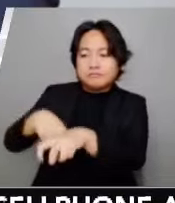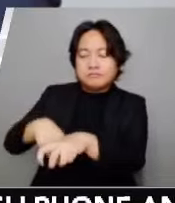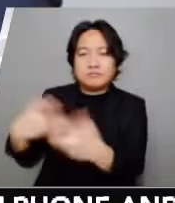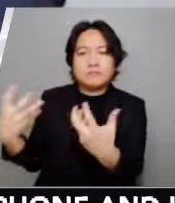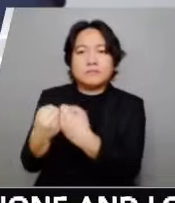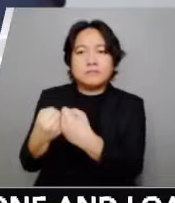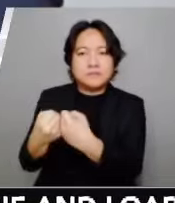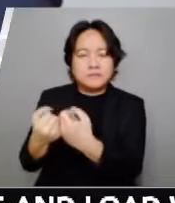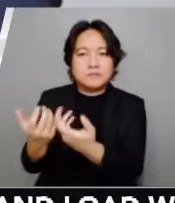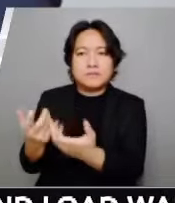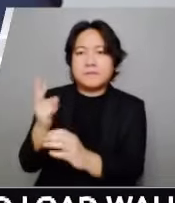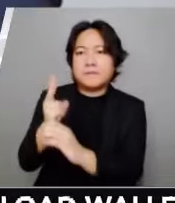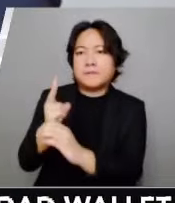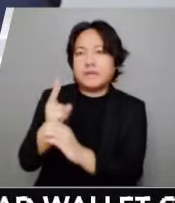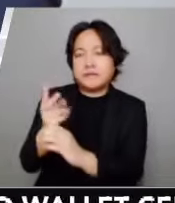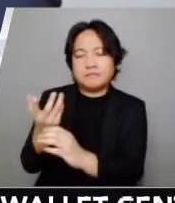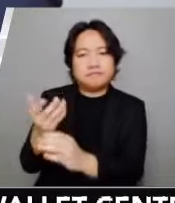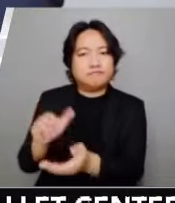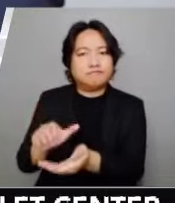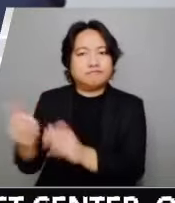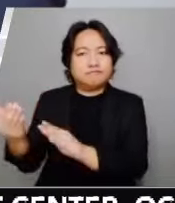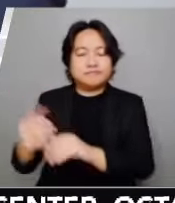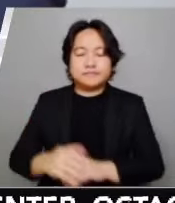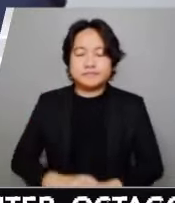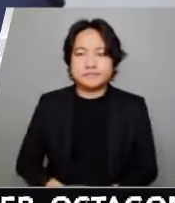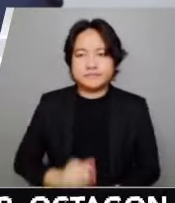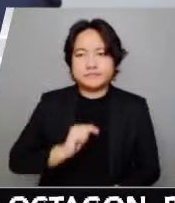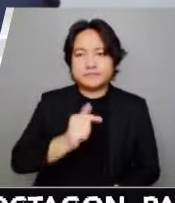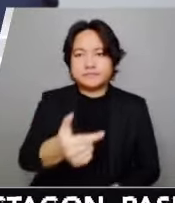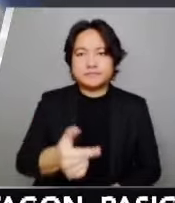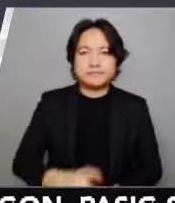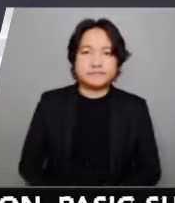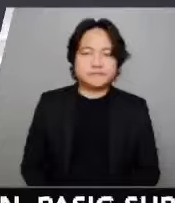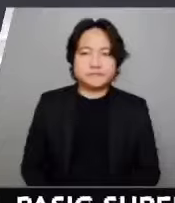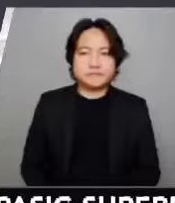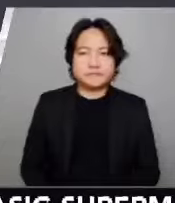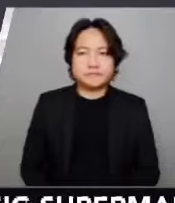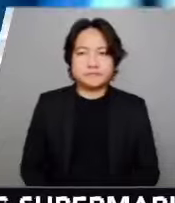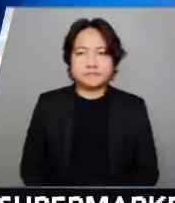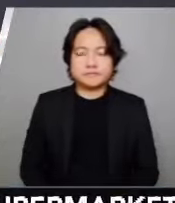hatid ni Jeric Pasilyao ng GMA Regional TV.